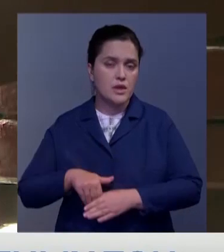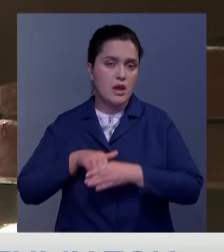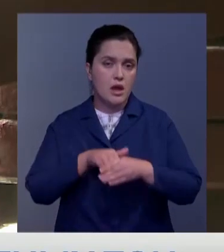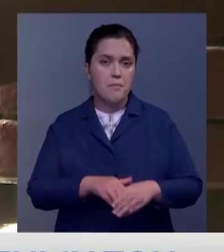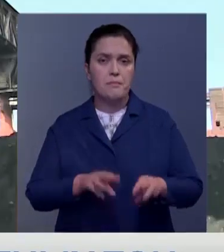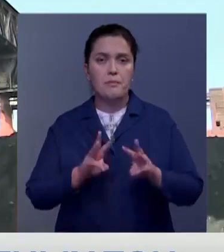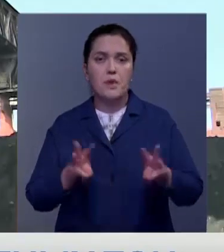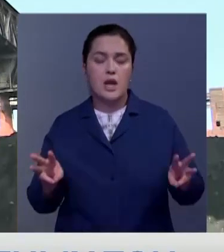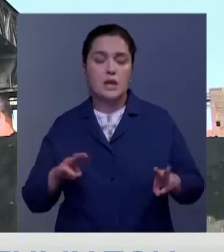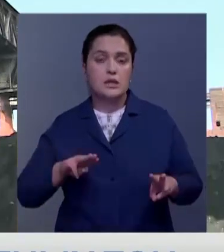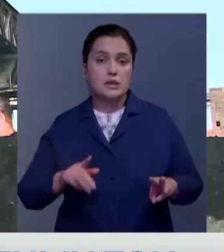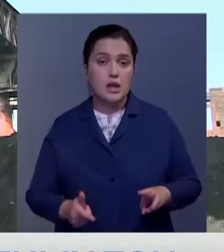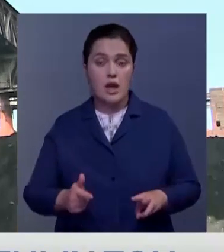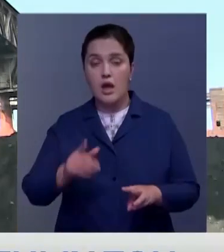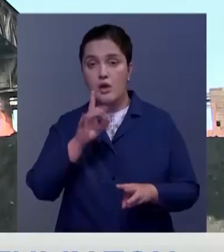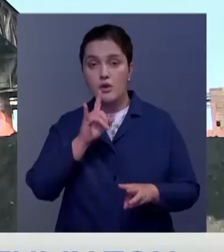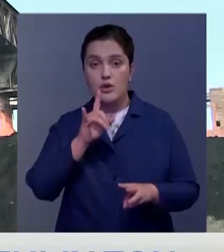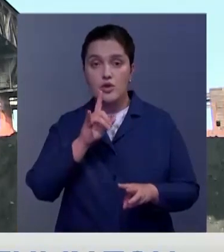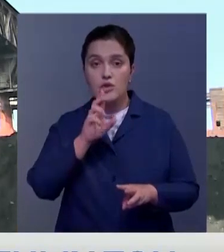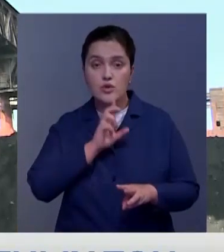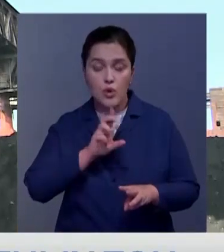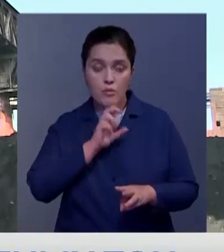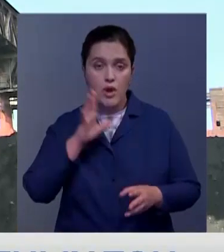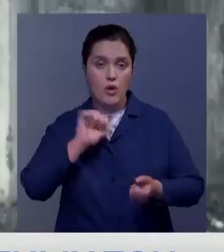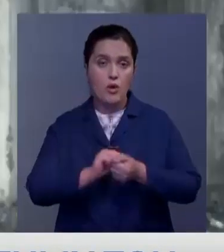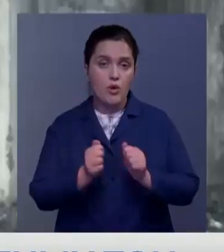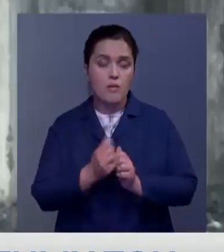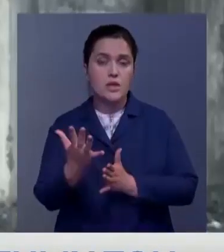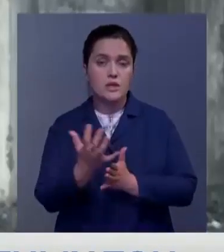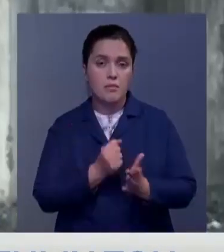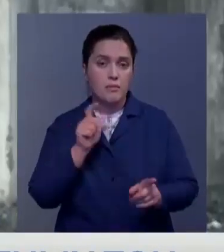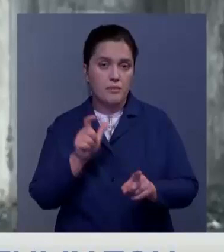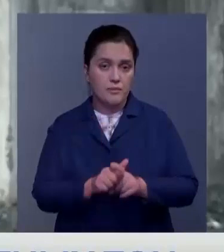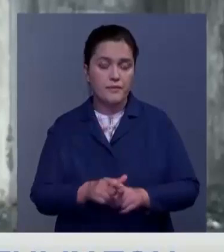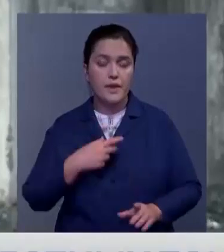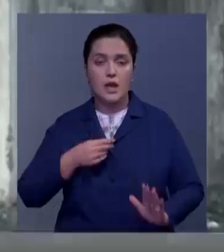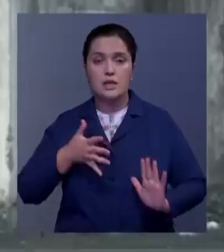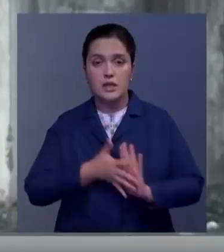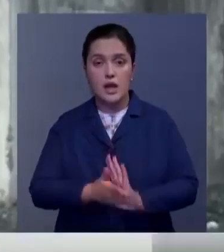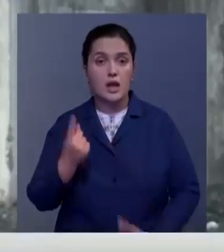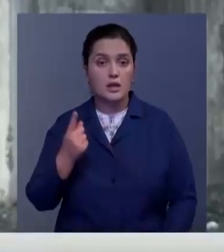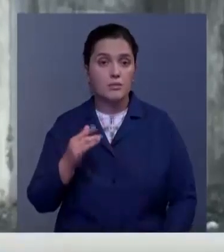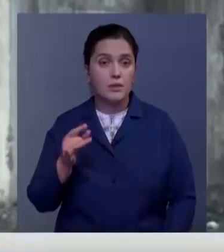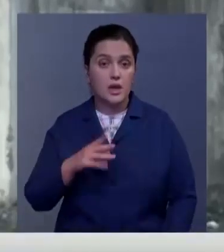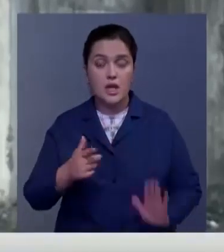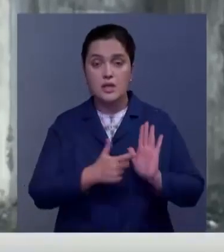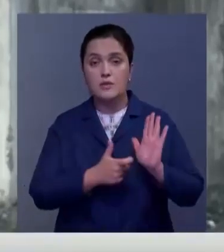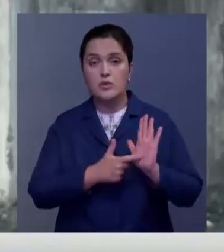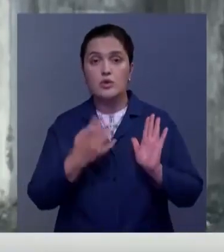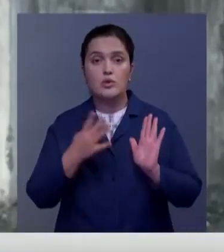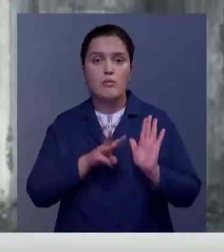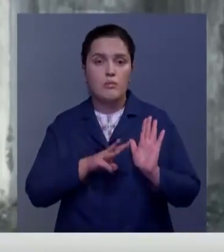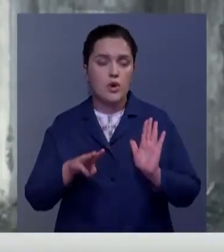миллиарды тенге. Топливом здесь также загрузились про запас. Мы затратили порядка 1 740 000 000 тенге на